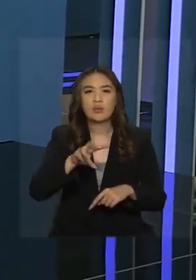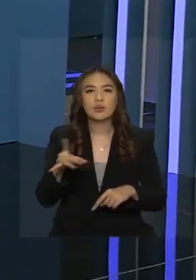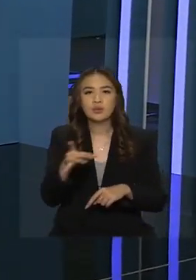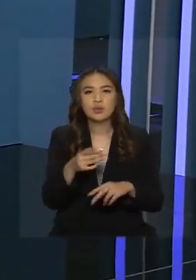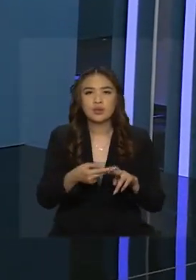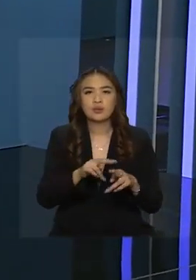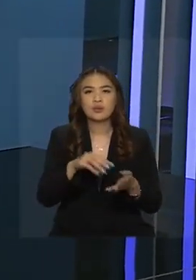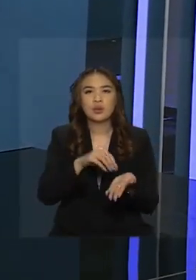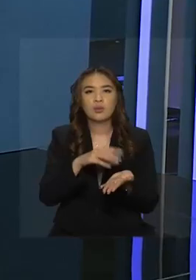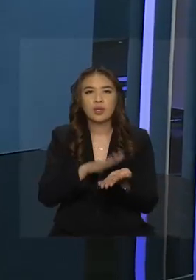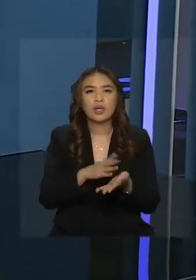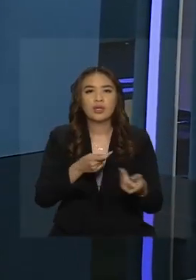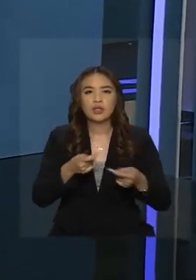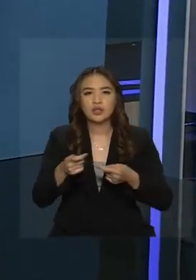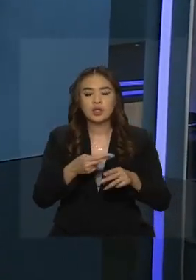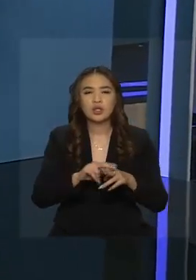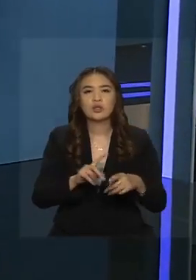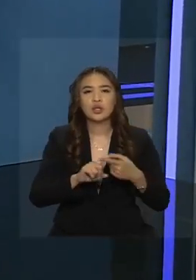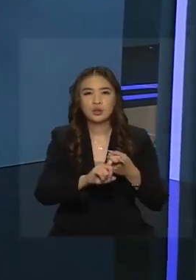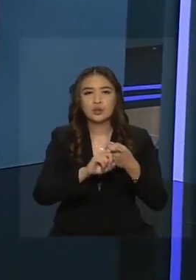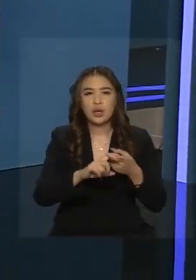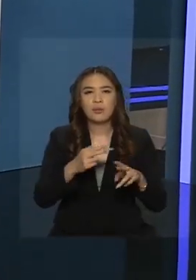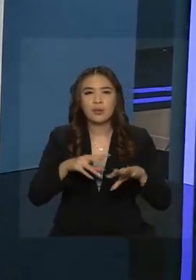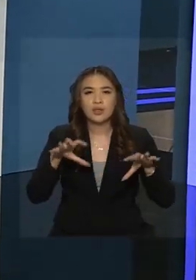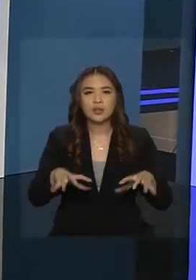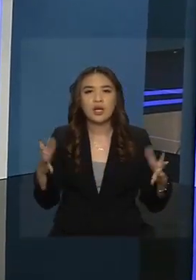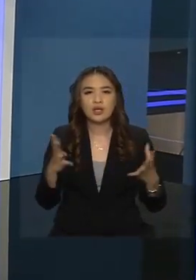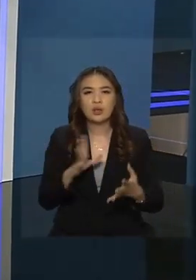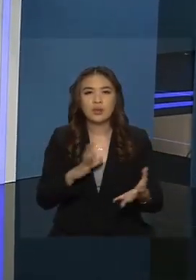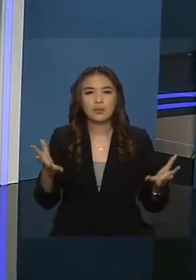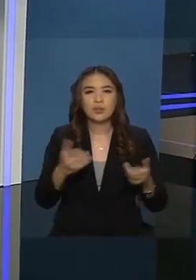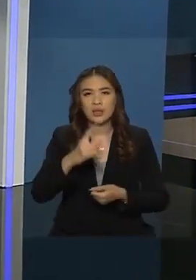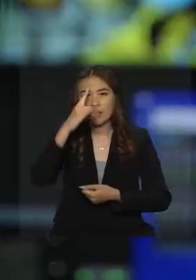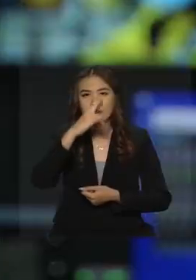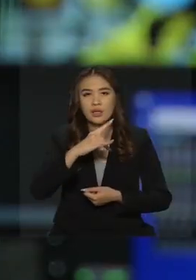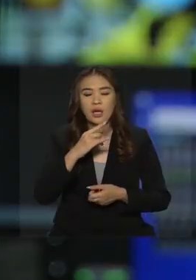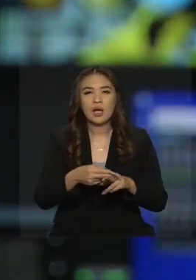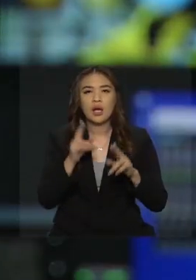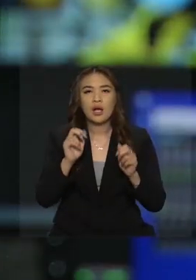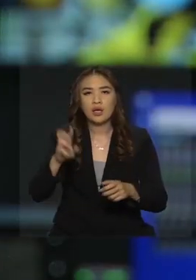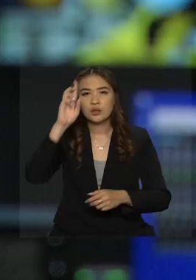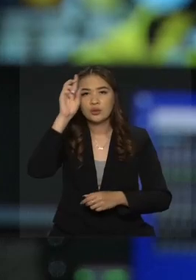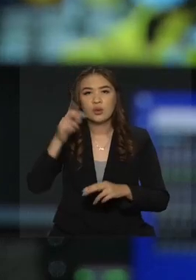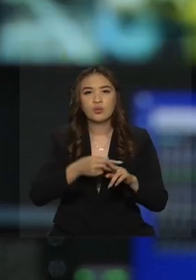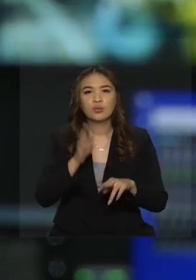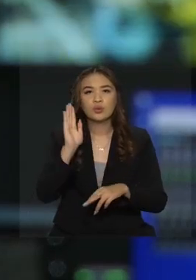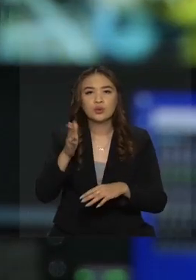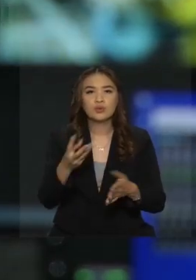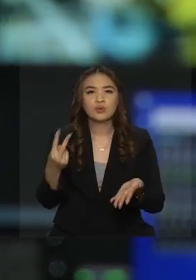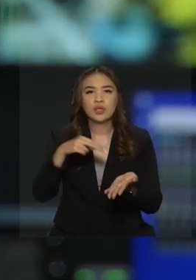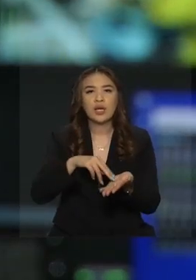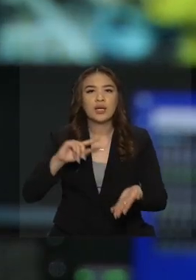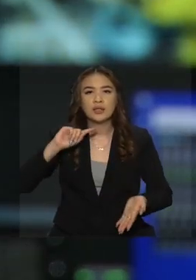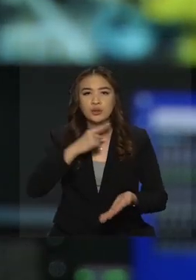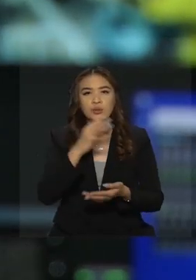в ряды шанхайской организации сотрудничества председательство в которой принял Казахстан как государство будут выстраивать